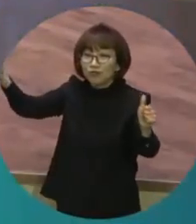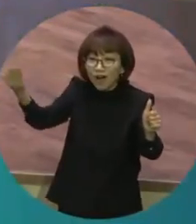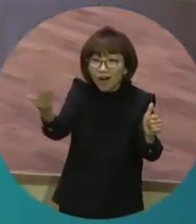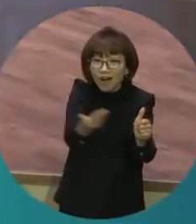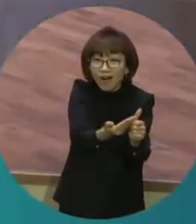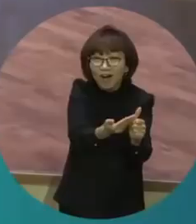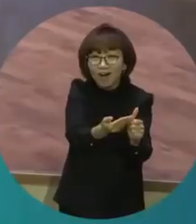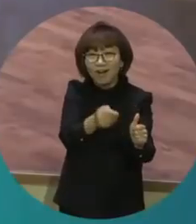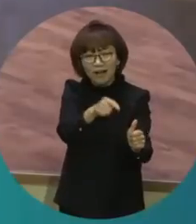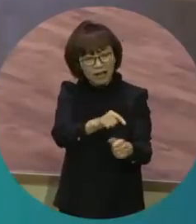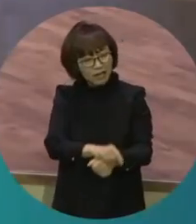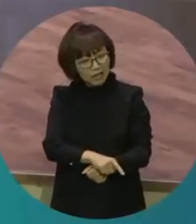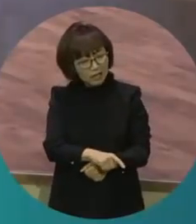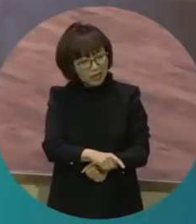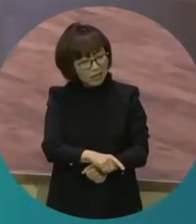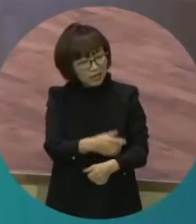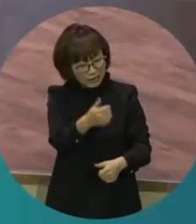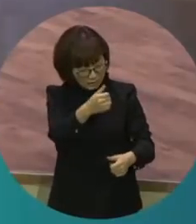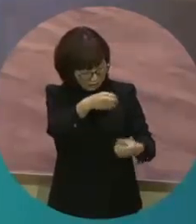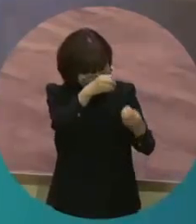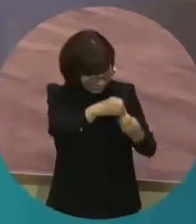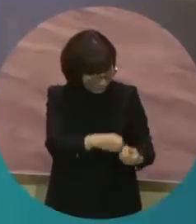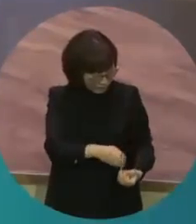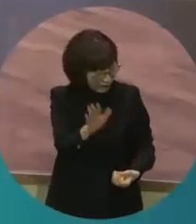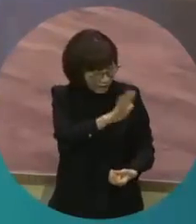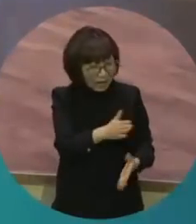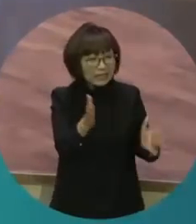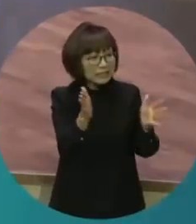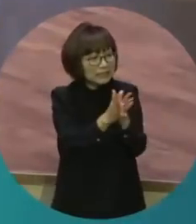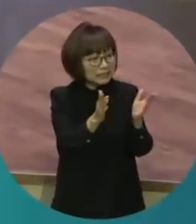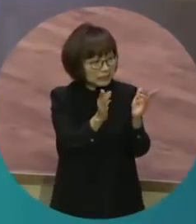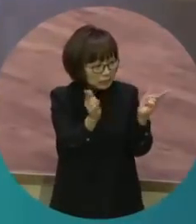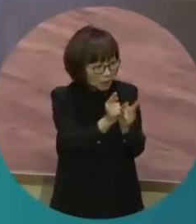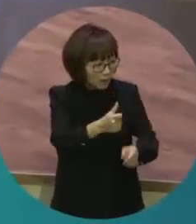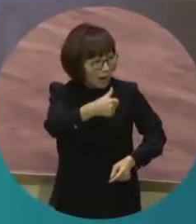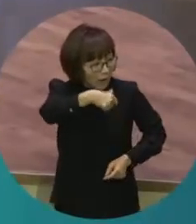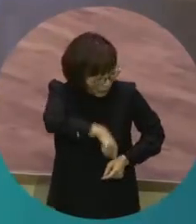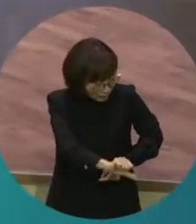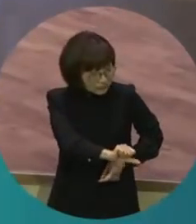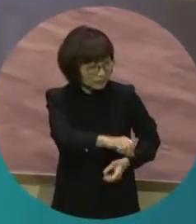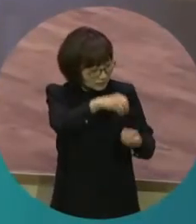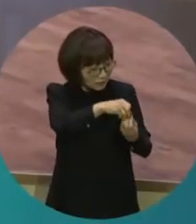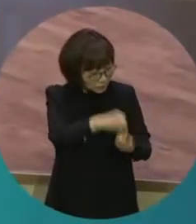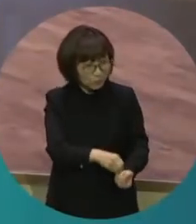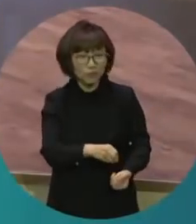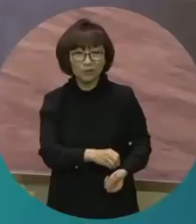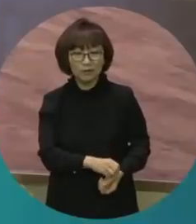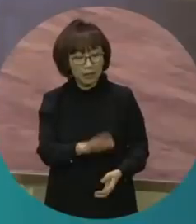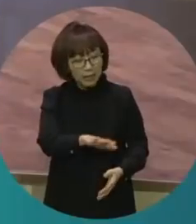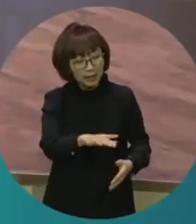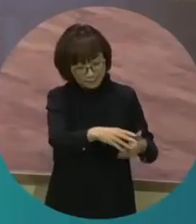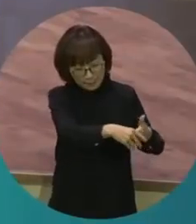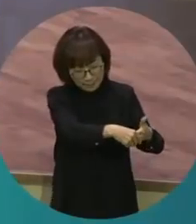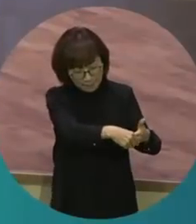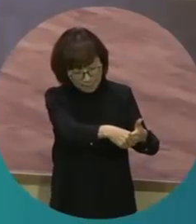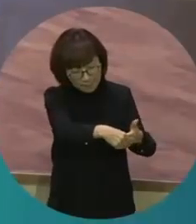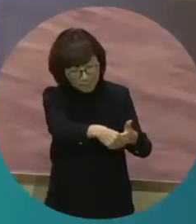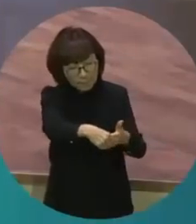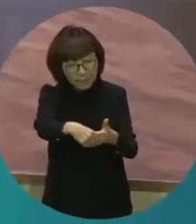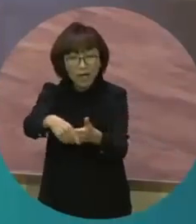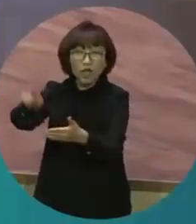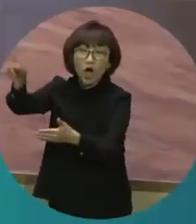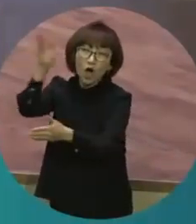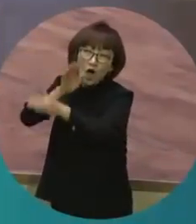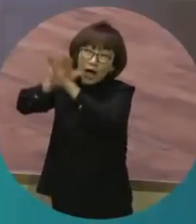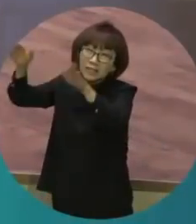그 사람이 내 상속자가 아니라 내 몸에서 날 자가 내 상속자가 되리라 하시고 그를 이끌고 밖으로 나가 이르시되 하늘을 우리로 무뼈를